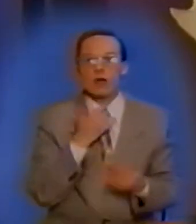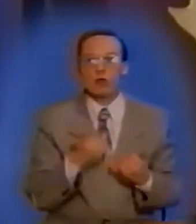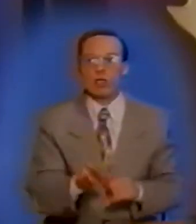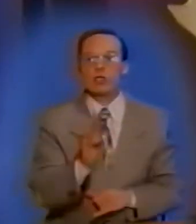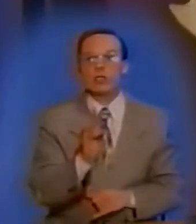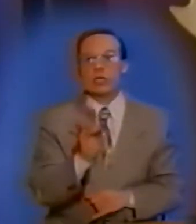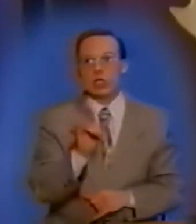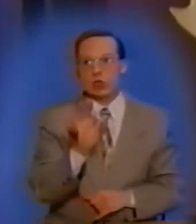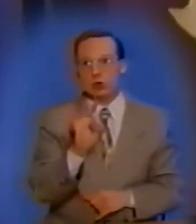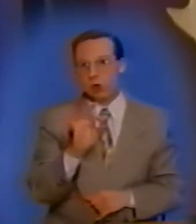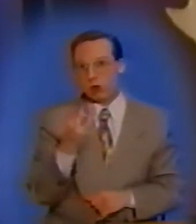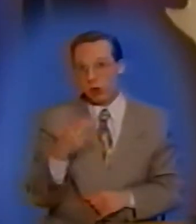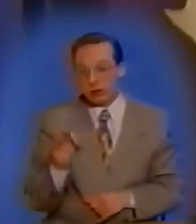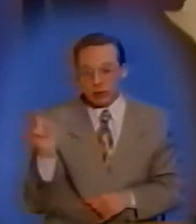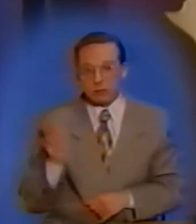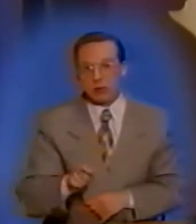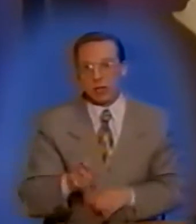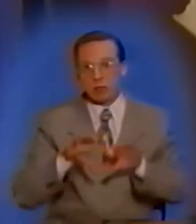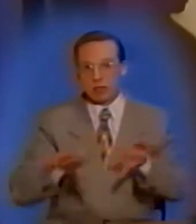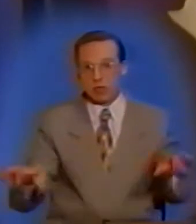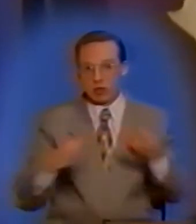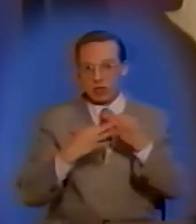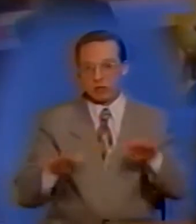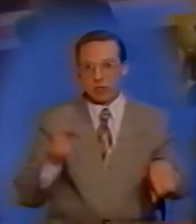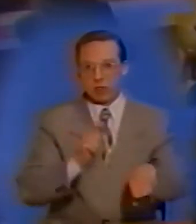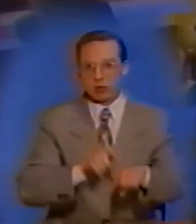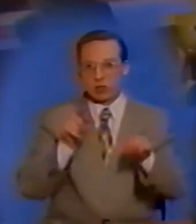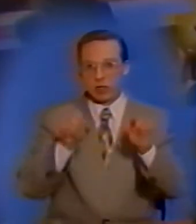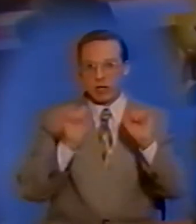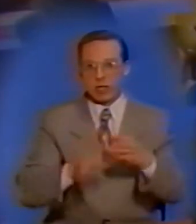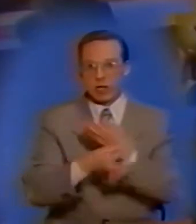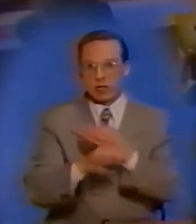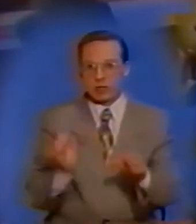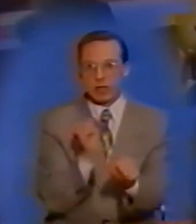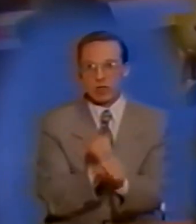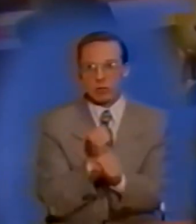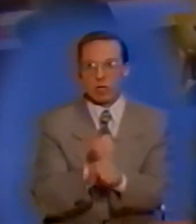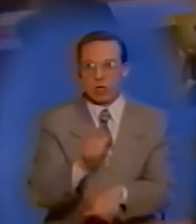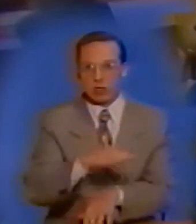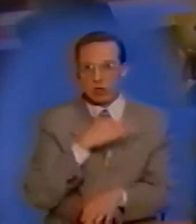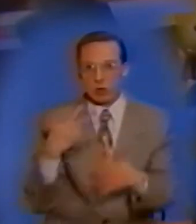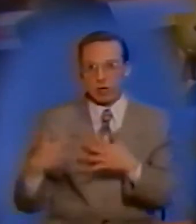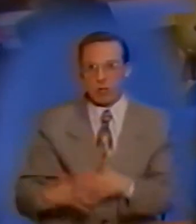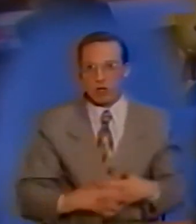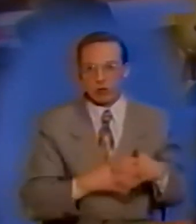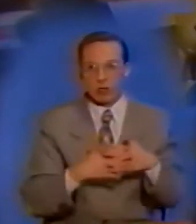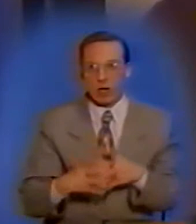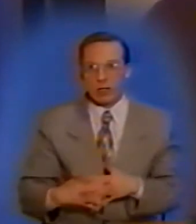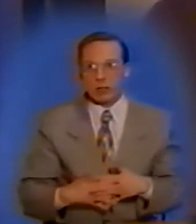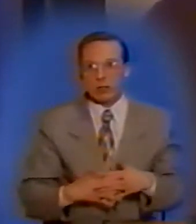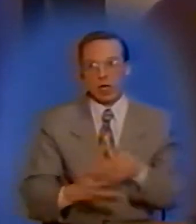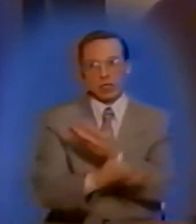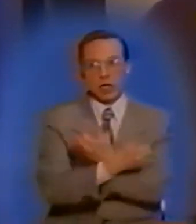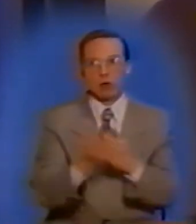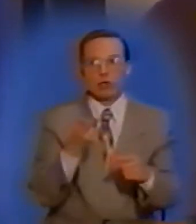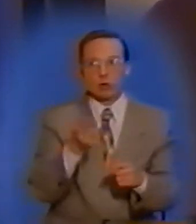Klintono administracijoje gėjai laisvai jaučiasi, kad jie gali laisvai dirbti. Yra daug Amerikoje gėjai, kurie galvoja, kad jos